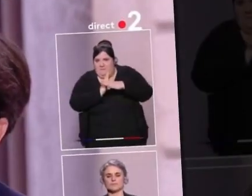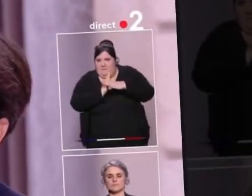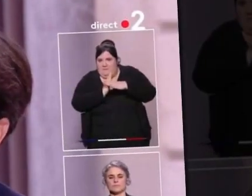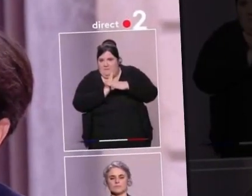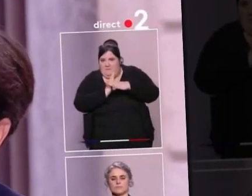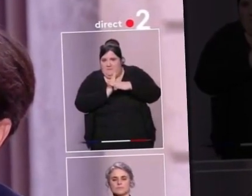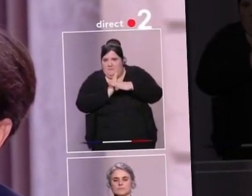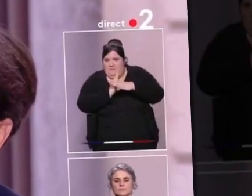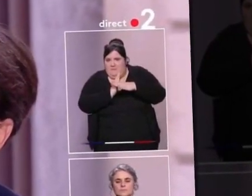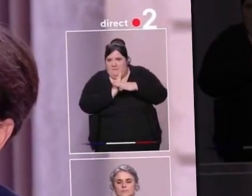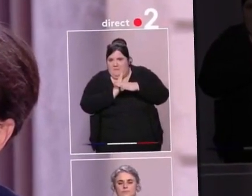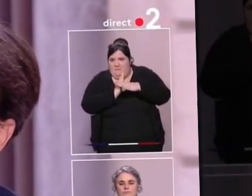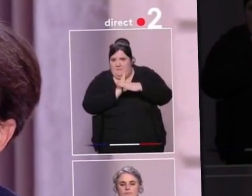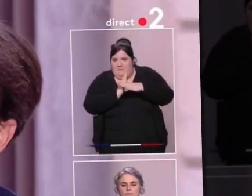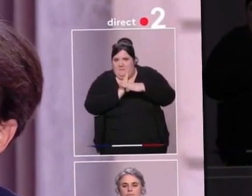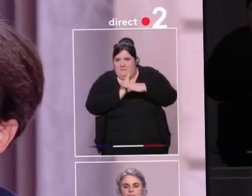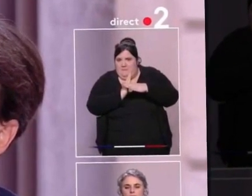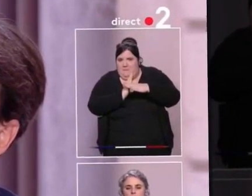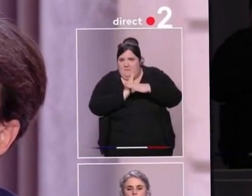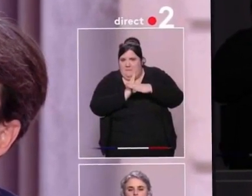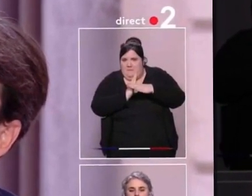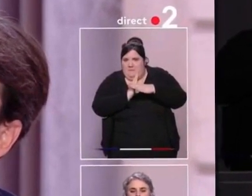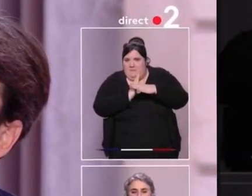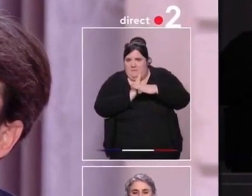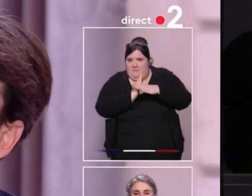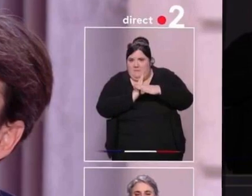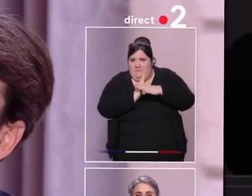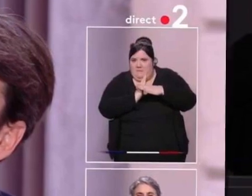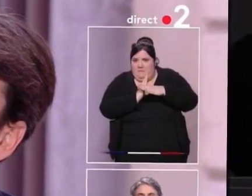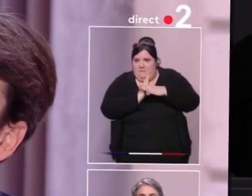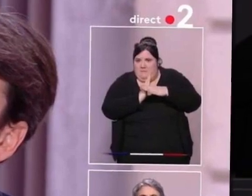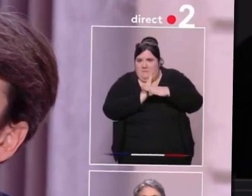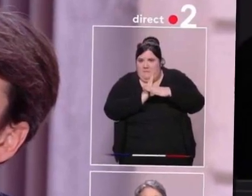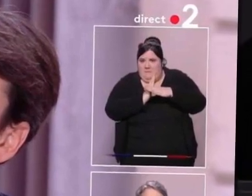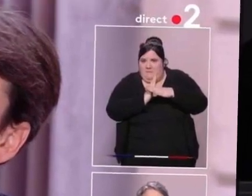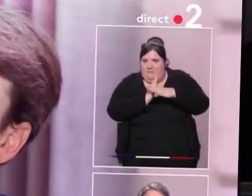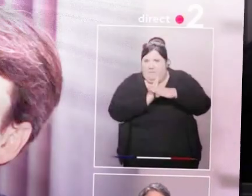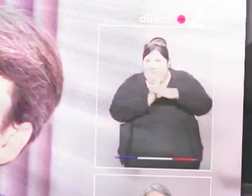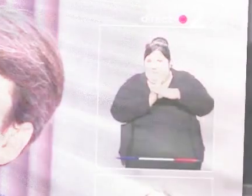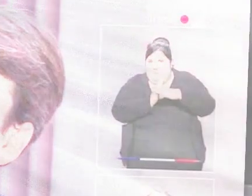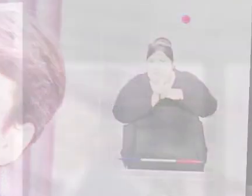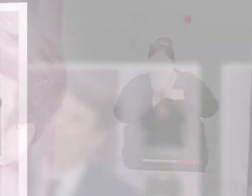Mais à en croire le journaliste de France Télévisions, aucune tension n'existe entre eux.